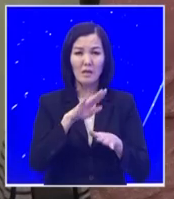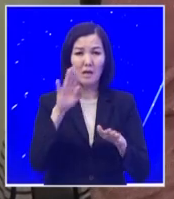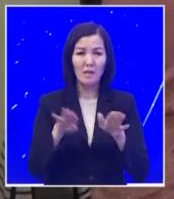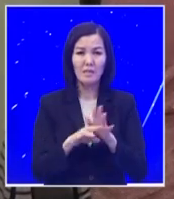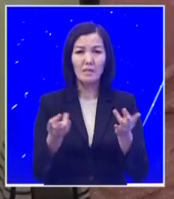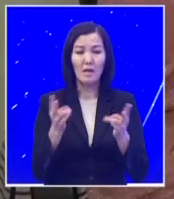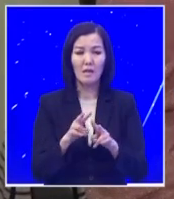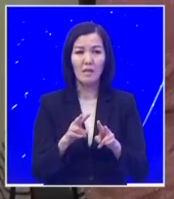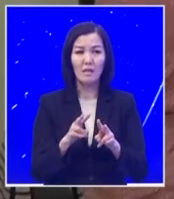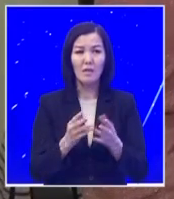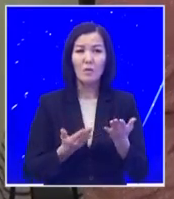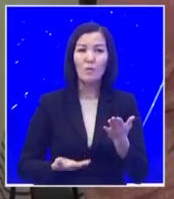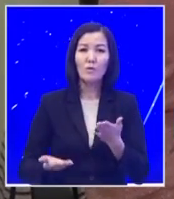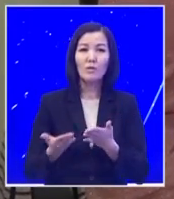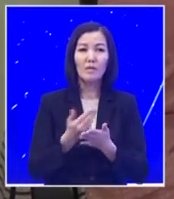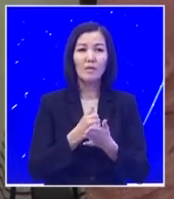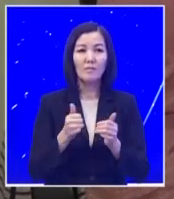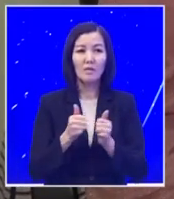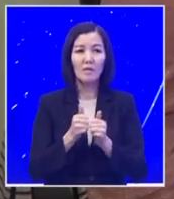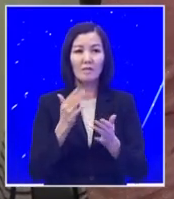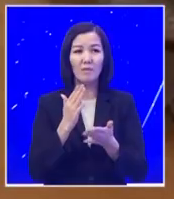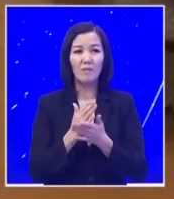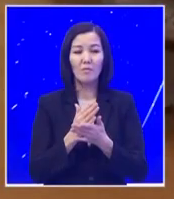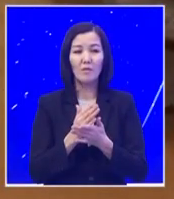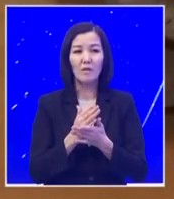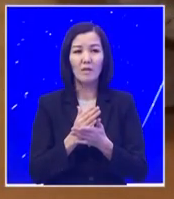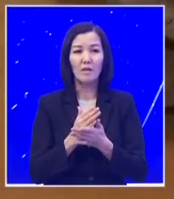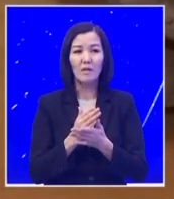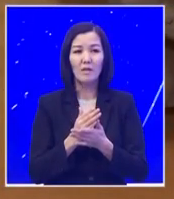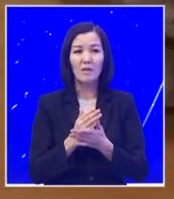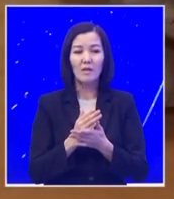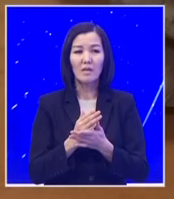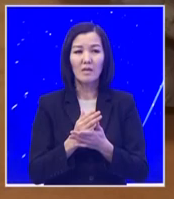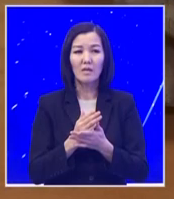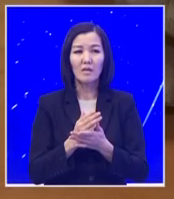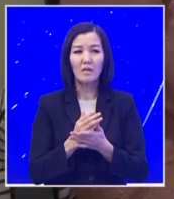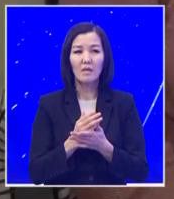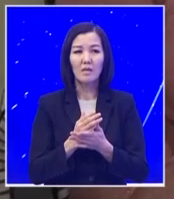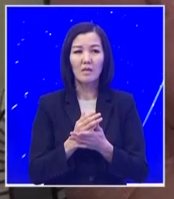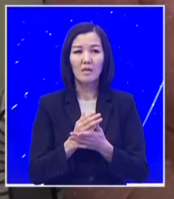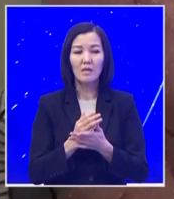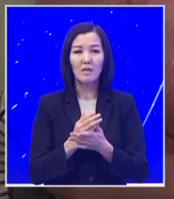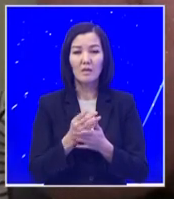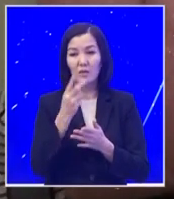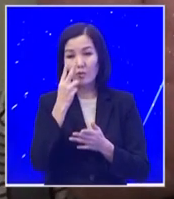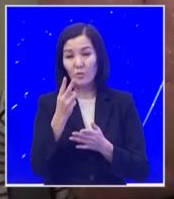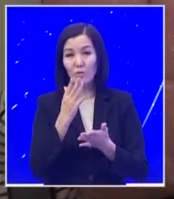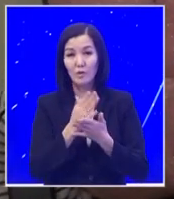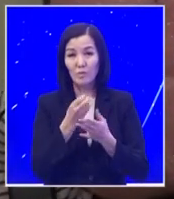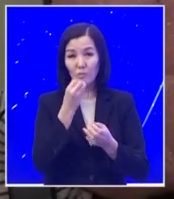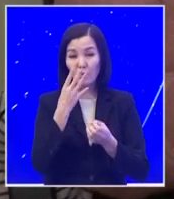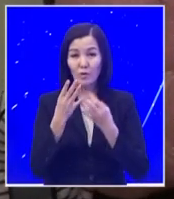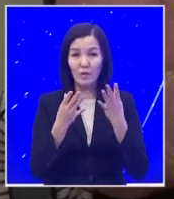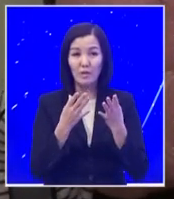де мен жинасам, ол менің қасымда болады, ол менің жүрегімде жылытады. Осыны көрсеңізші,